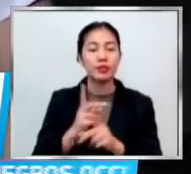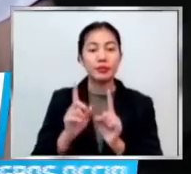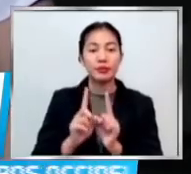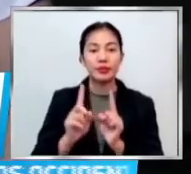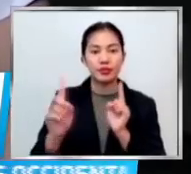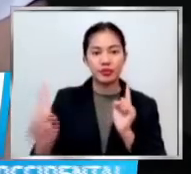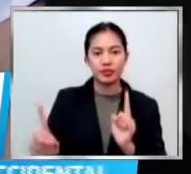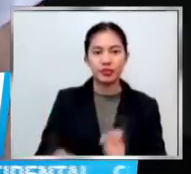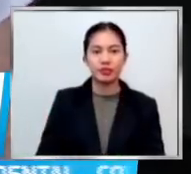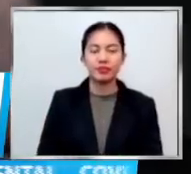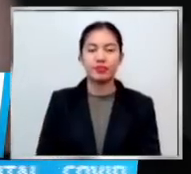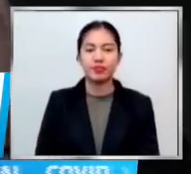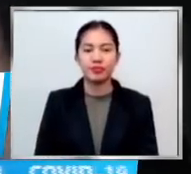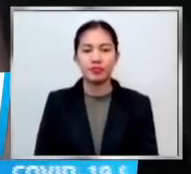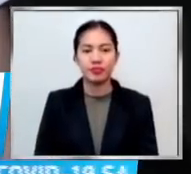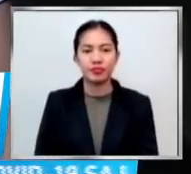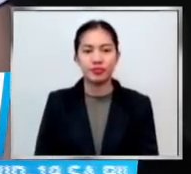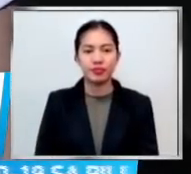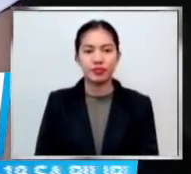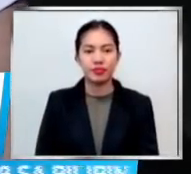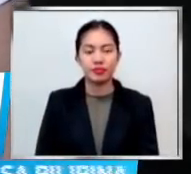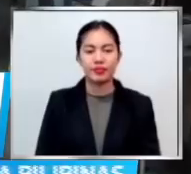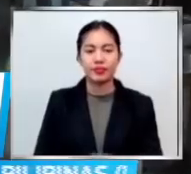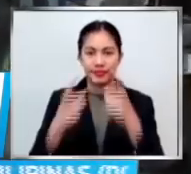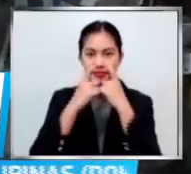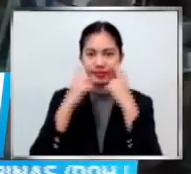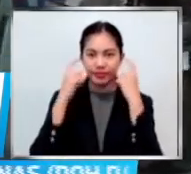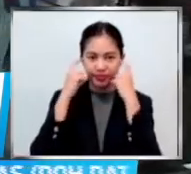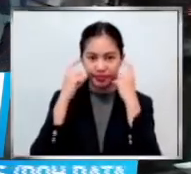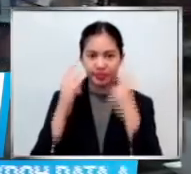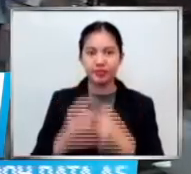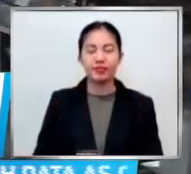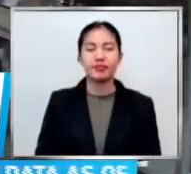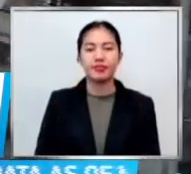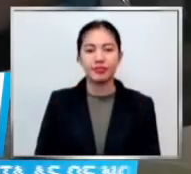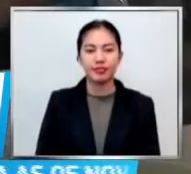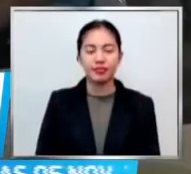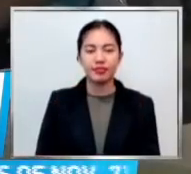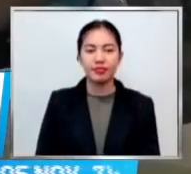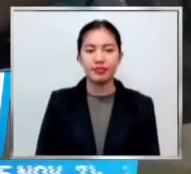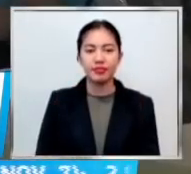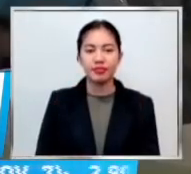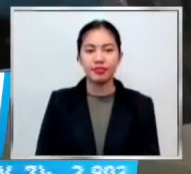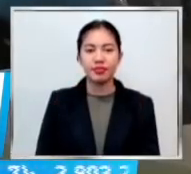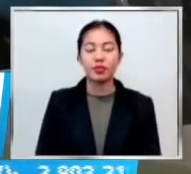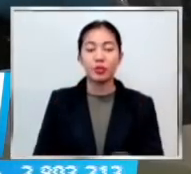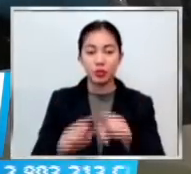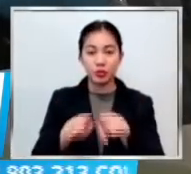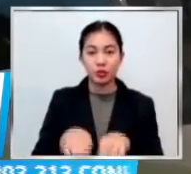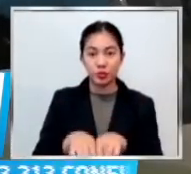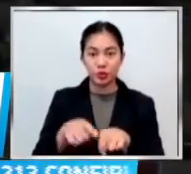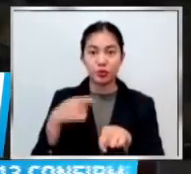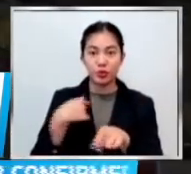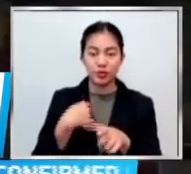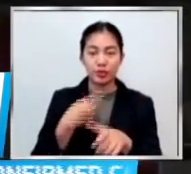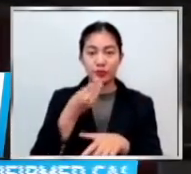lang po. Saka? Pagsasuot po ng face mask. Maging ang ilang kainan sa paligid ng River Park, punuan